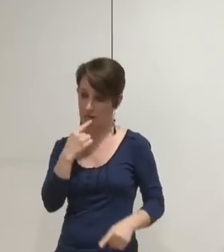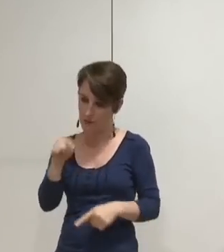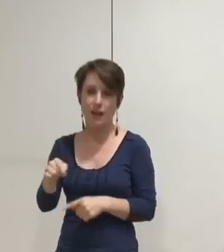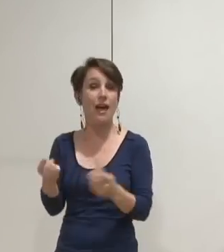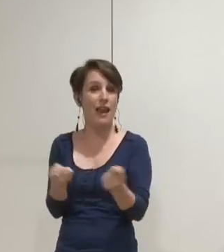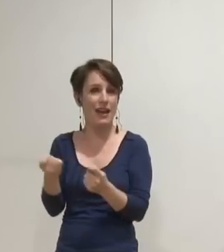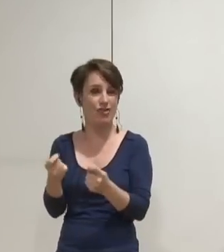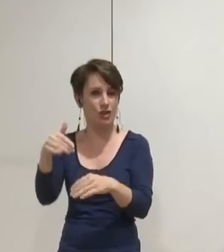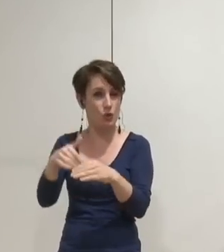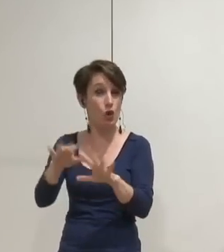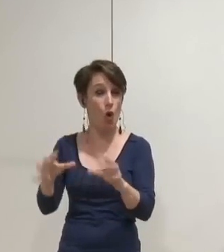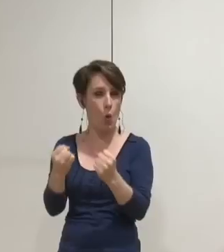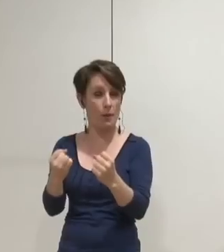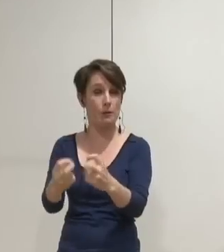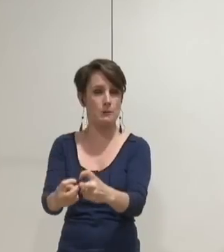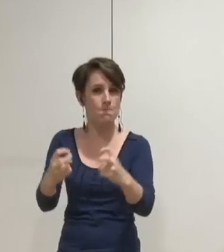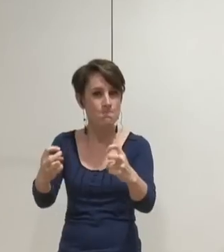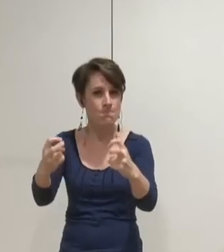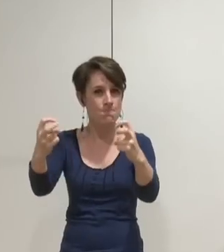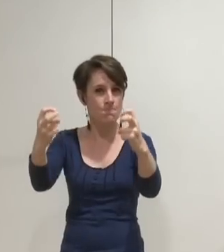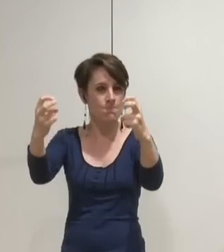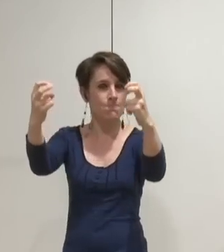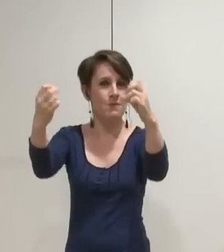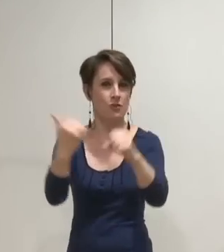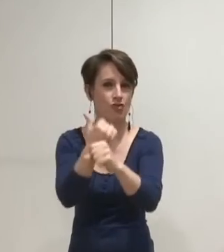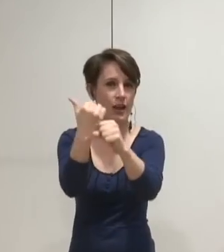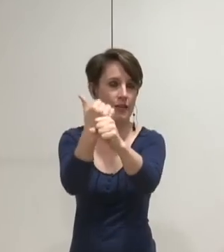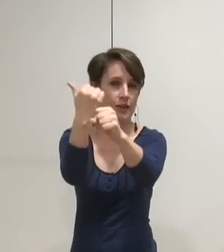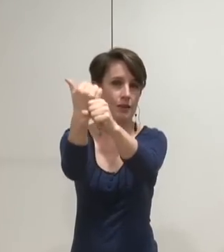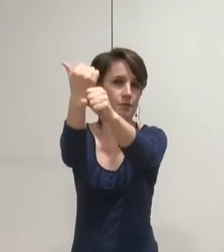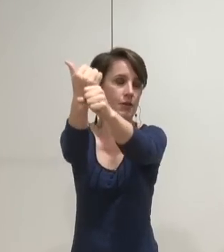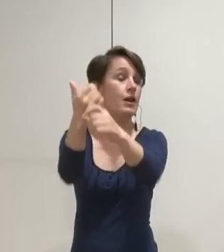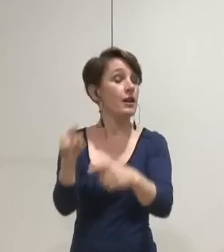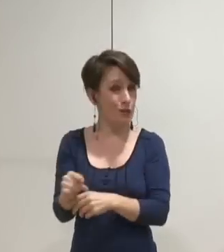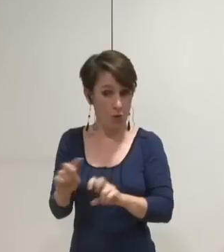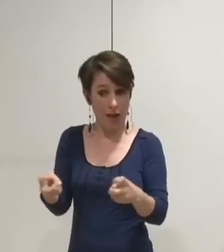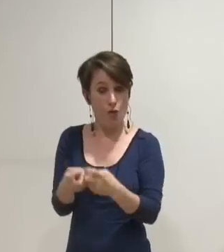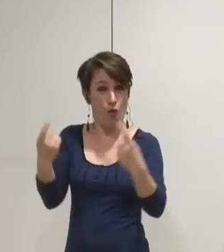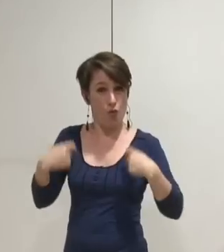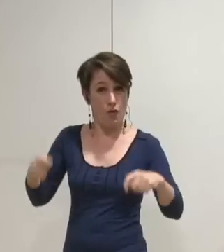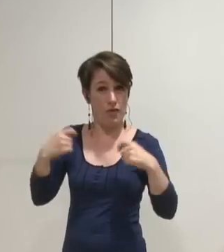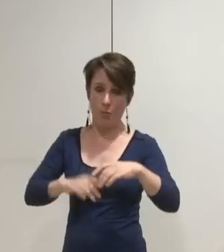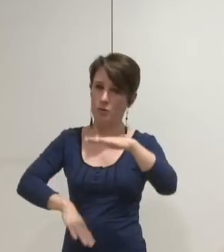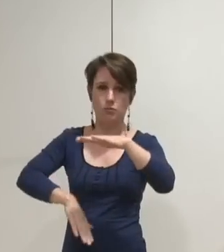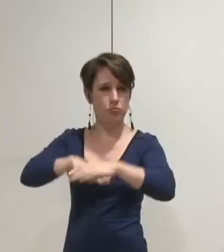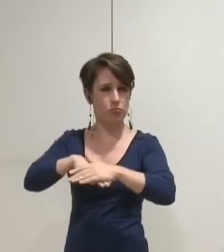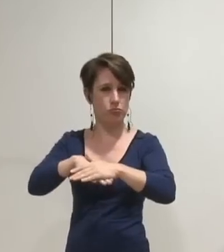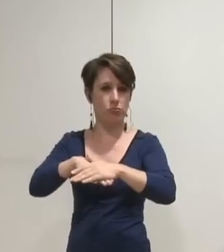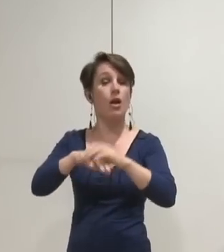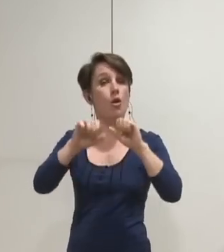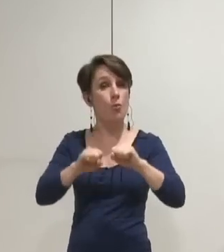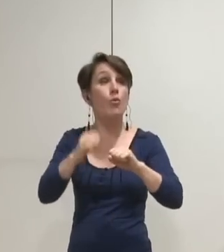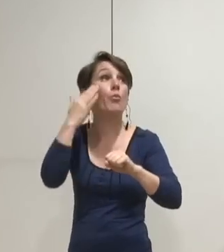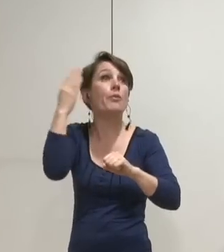années le coût de ce service public pour la collectivité sera clairement délimité et donc facilement transférable à la métropole